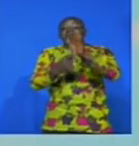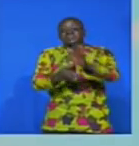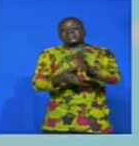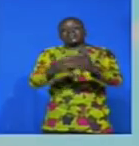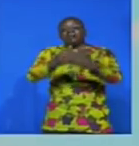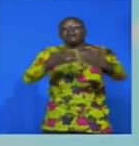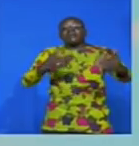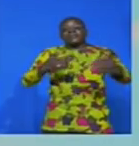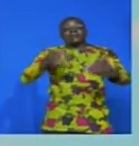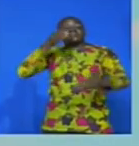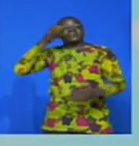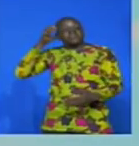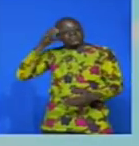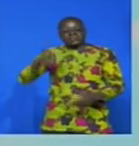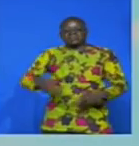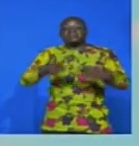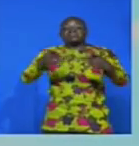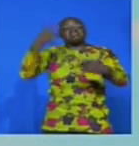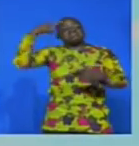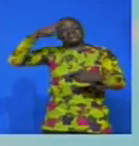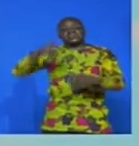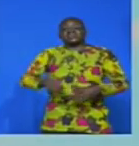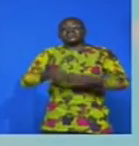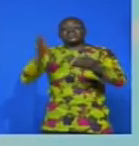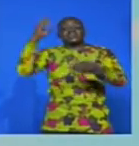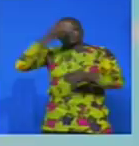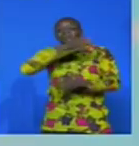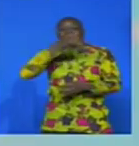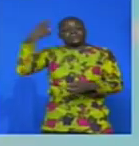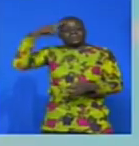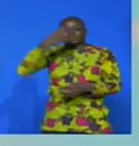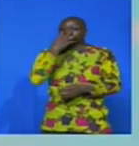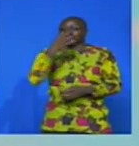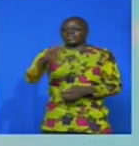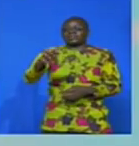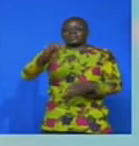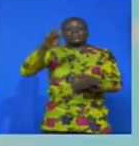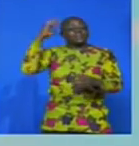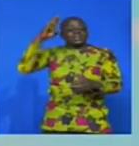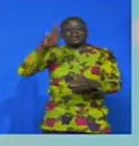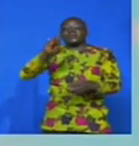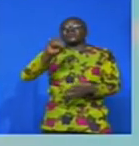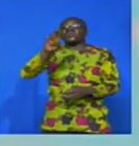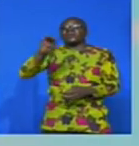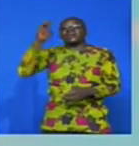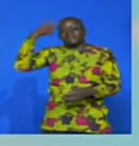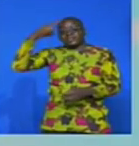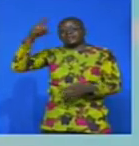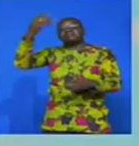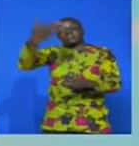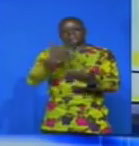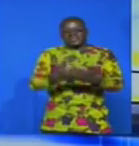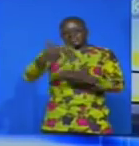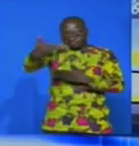arrivée dans le pays, les propos tenus ont donné le ton de la chaleur de la visite de Xi Jinping. Les Rwandais les ont bien accueillis.